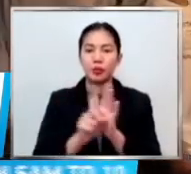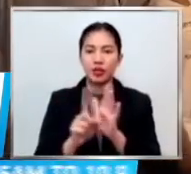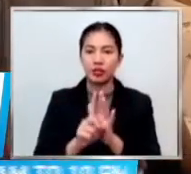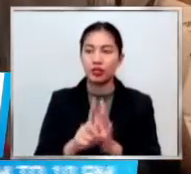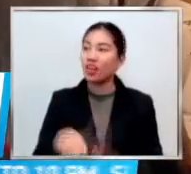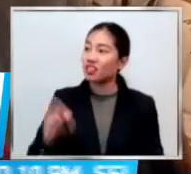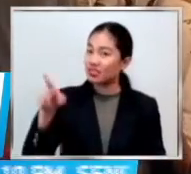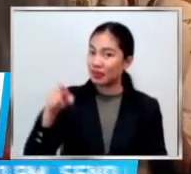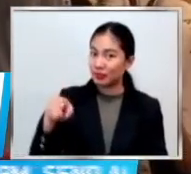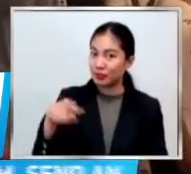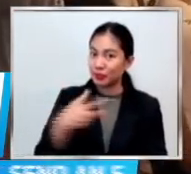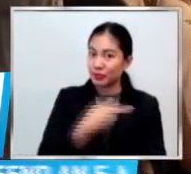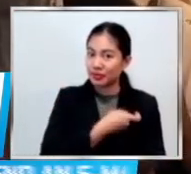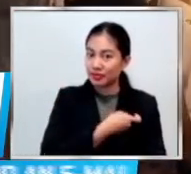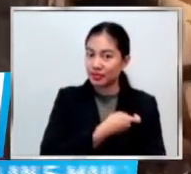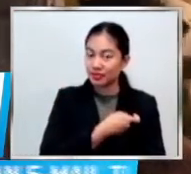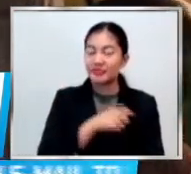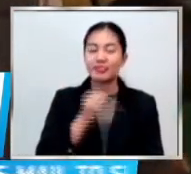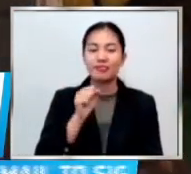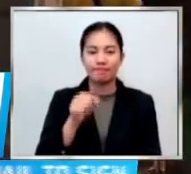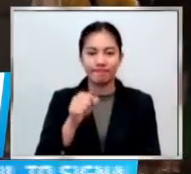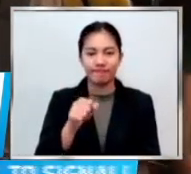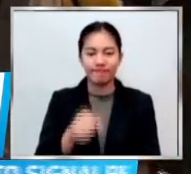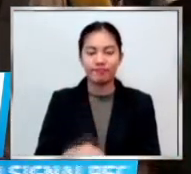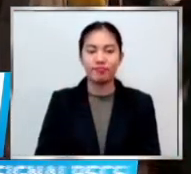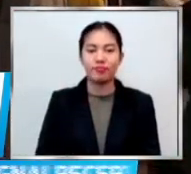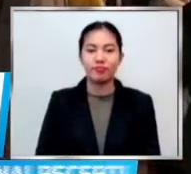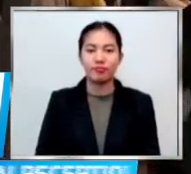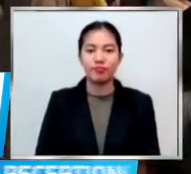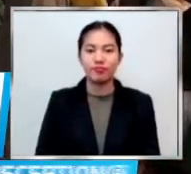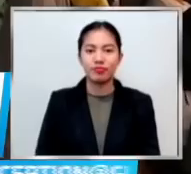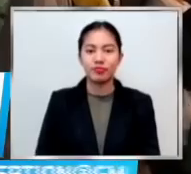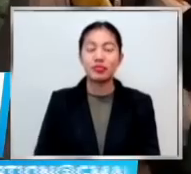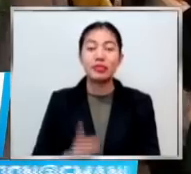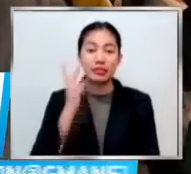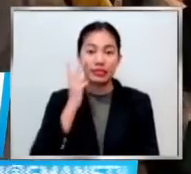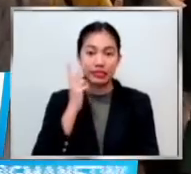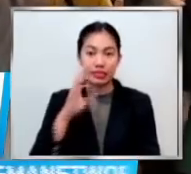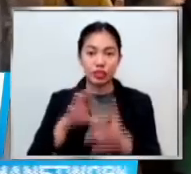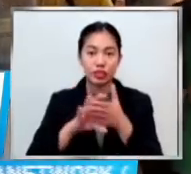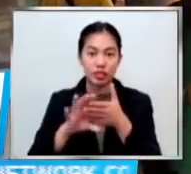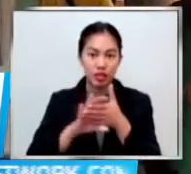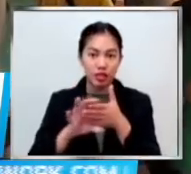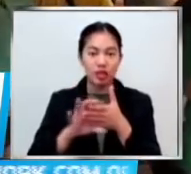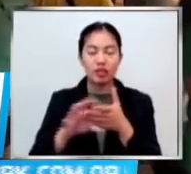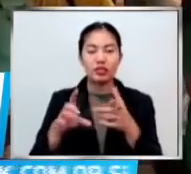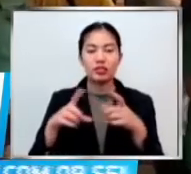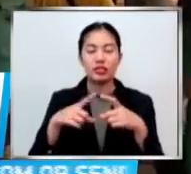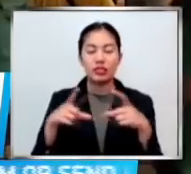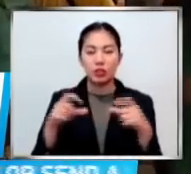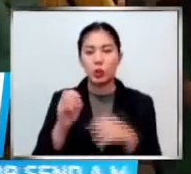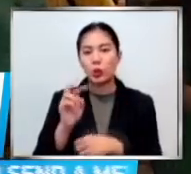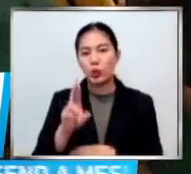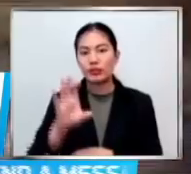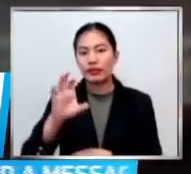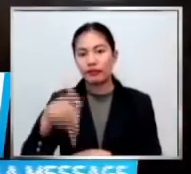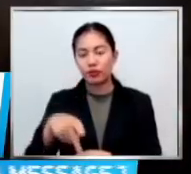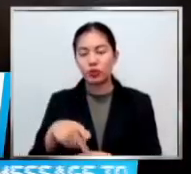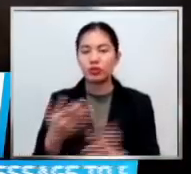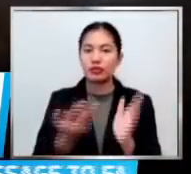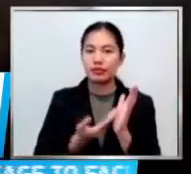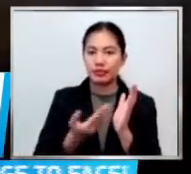Kailangan tinitingnan namin yung ano nila ID sa bakuna, kung hindi man sa cellphone, na katunayan talagang may vaccine na